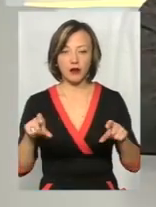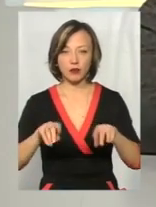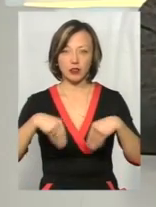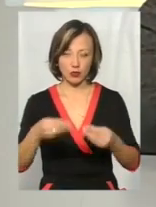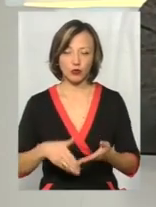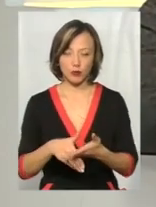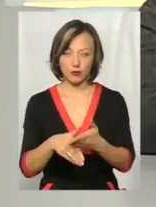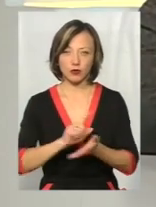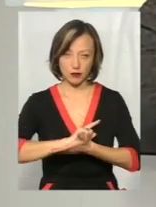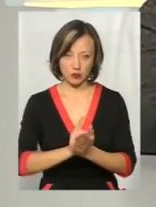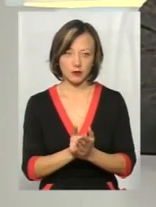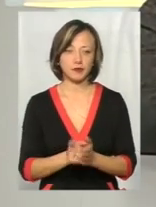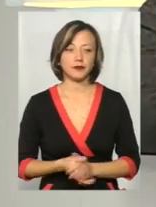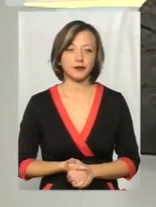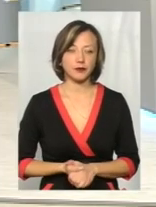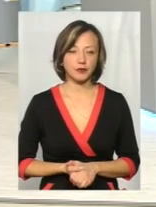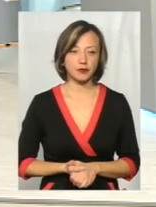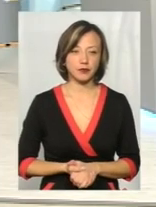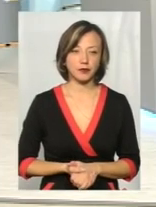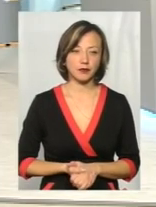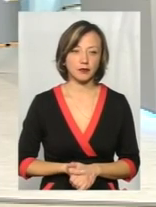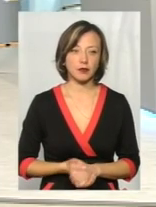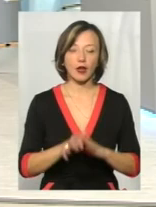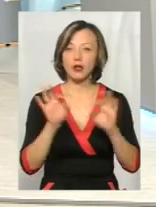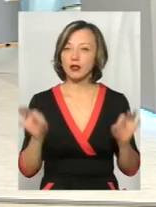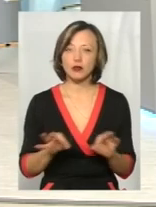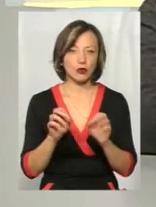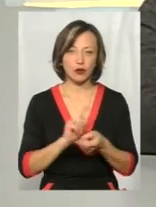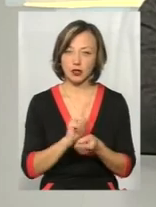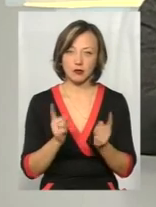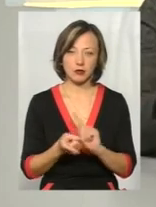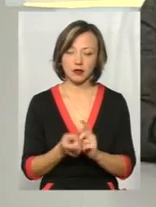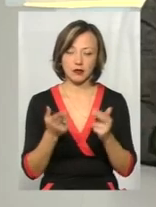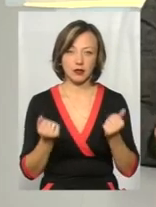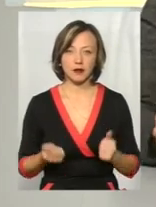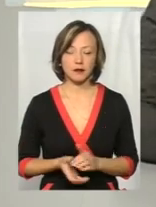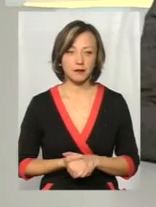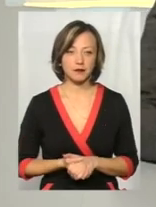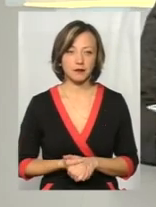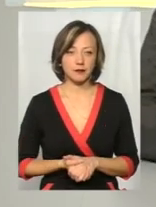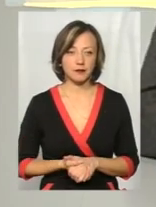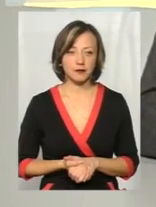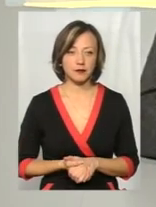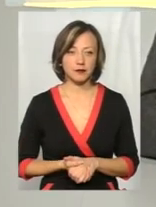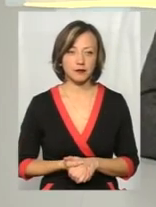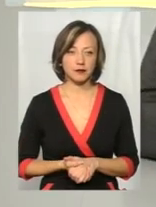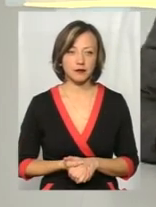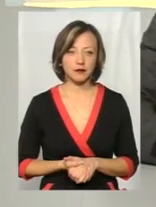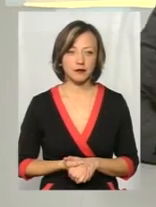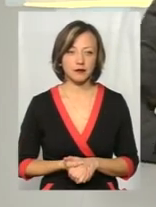цю допомогу безкоштовно. Так. Тобто нічого не змінюється, нічого. Так виходить. Ну, це мабуть,